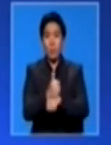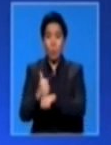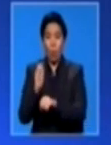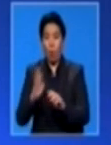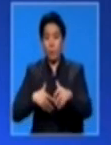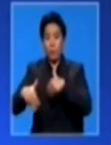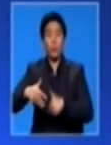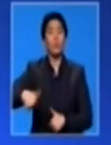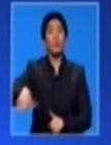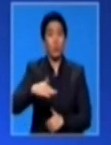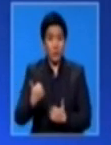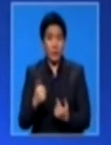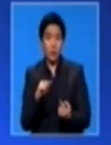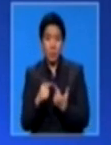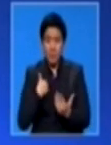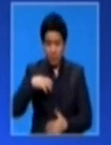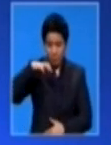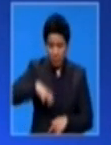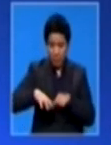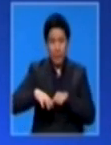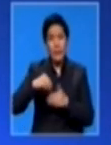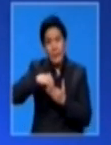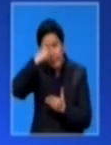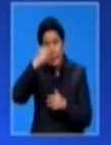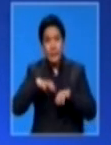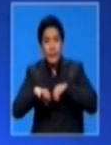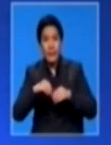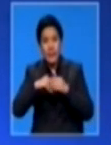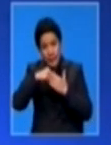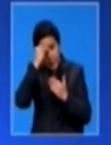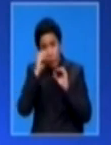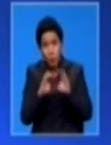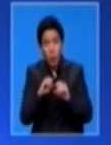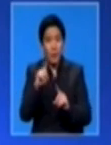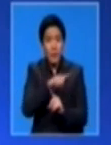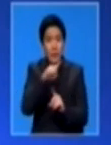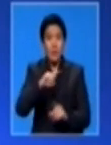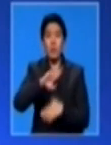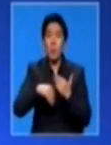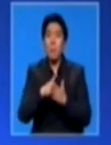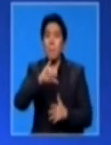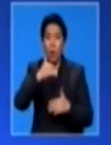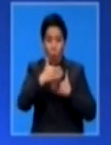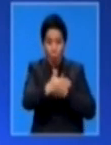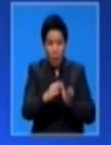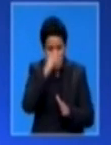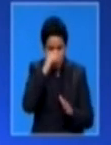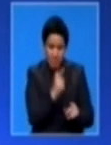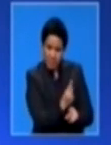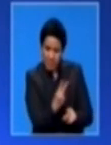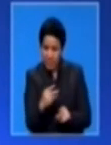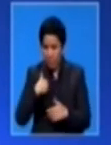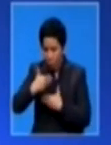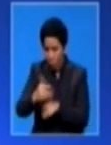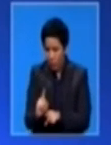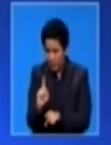ไปแล้วก็ให้มีสถานศึกษาที่จัดการเรียนการสอนที่เป็นภาษาอังกฤษทั้งหมดหรือบางห้องบางชั้นหรือการเรียน